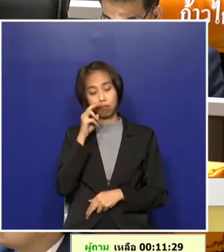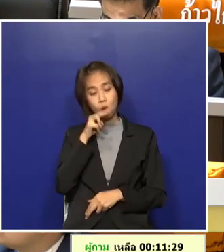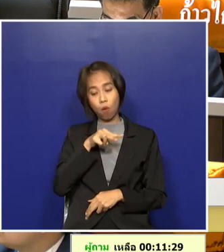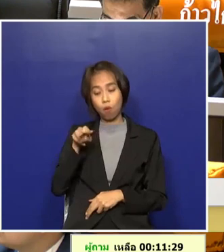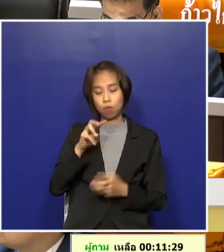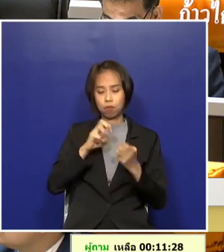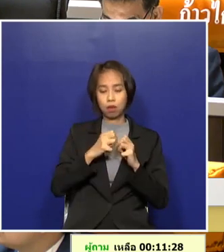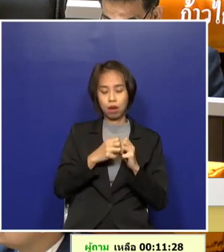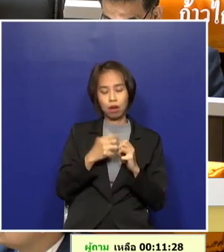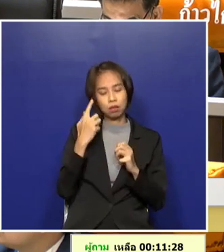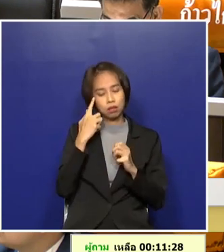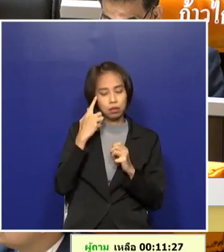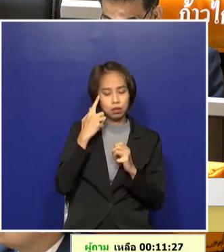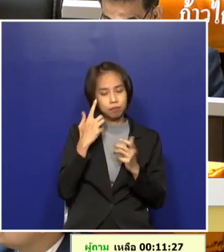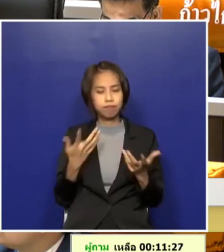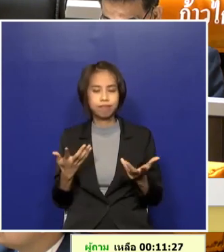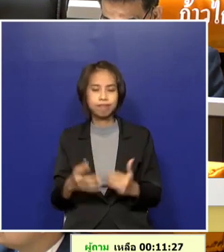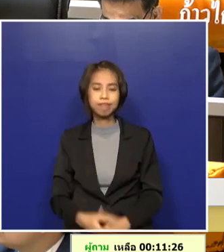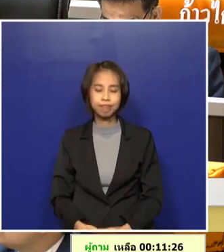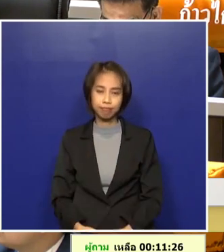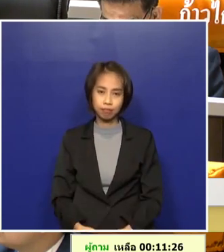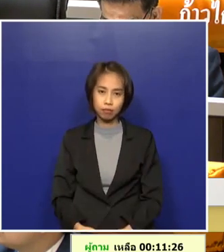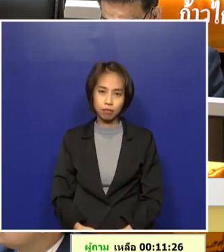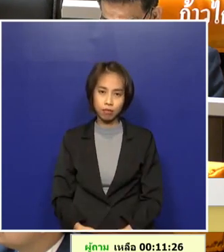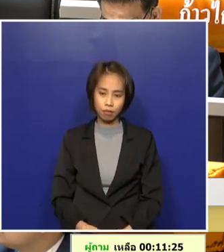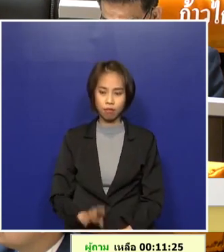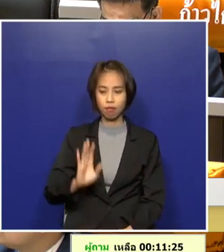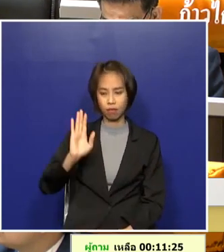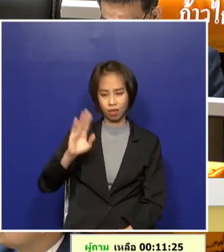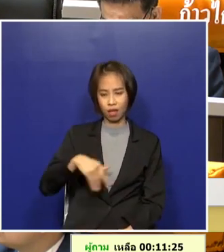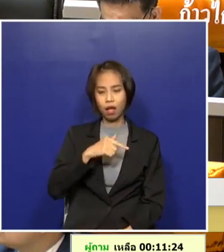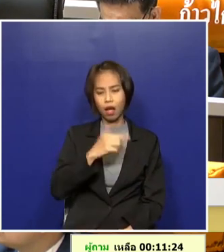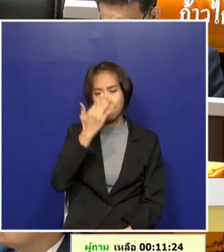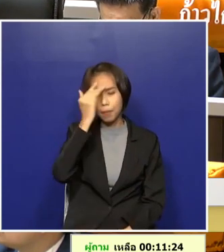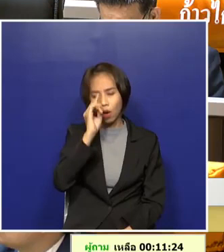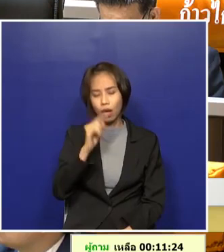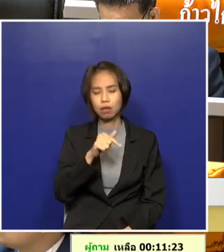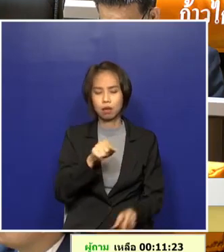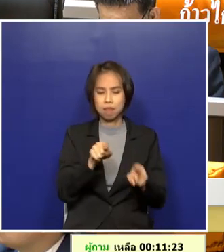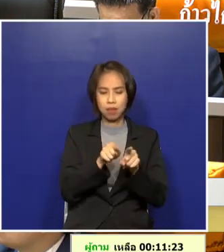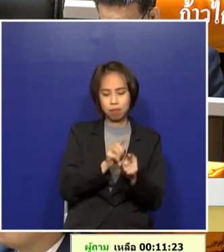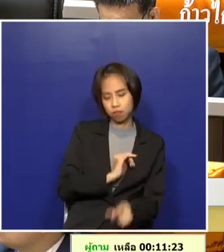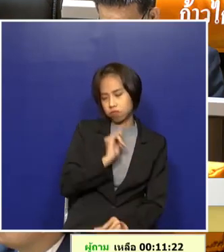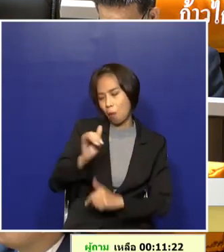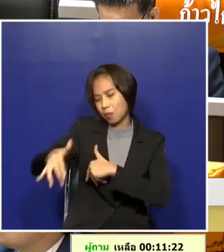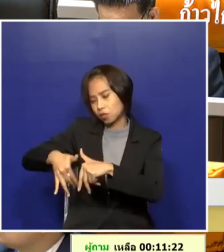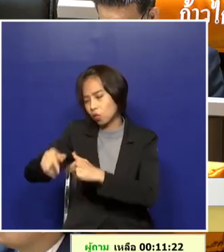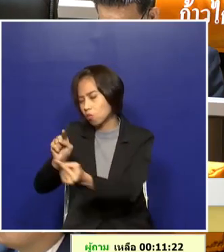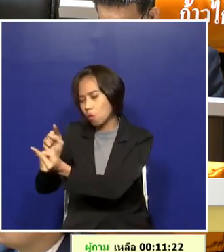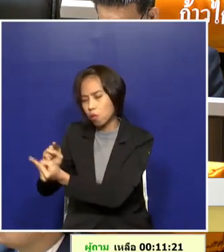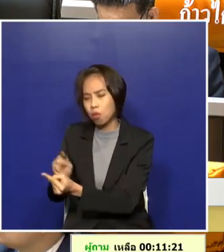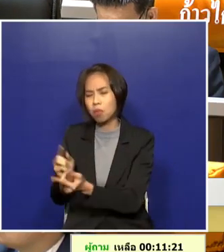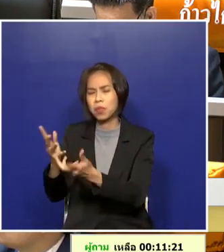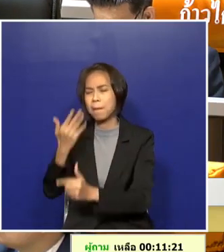รีที่ผมเข้าใจครับว่าท่านเนี่ยไม่ค่อยลงพื้นที่เท่าไหร่บางทีลงไปก็มีคนจัดตั้งม